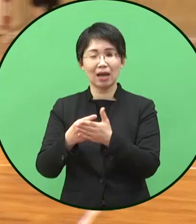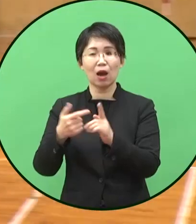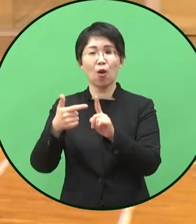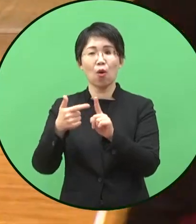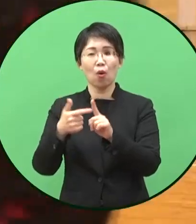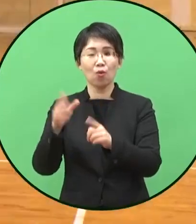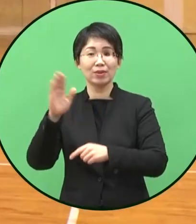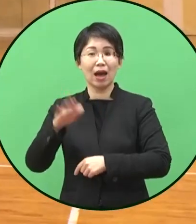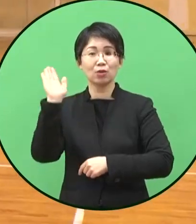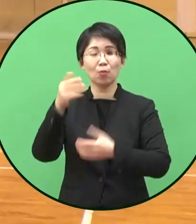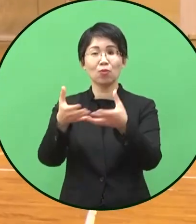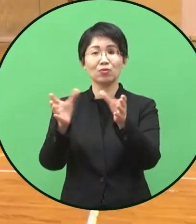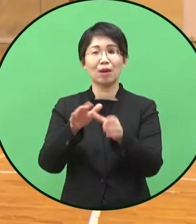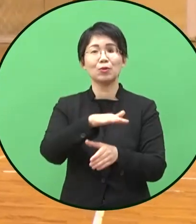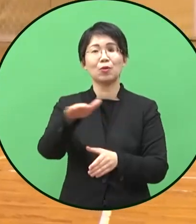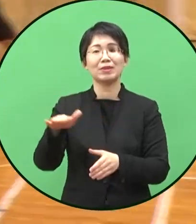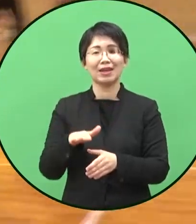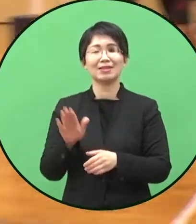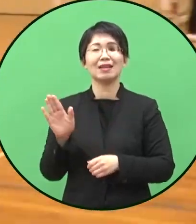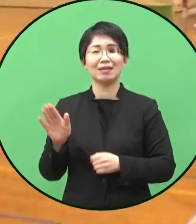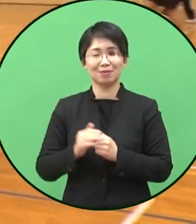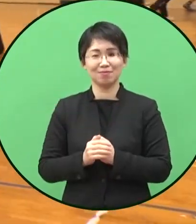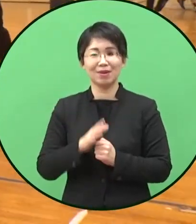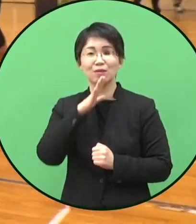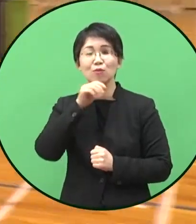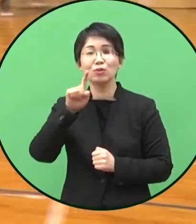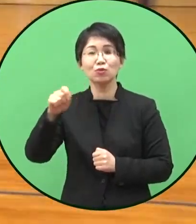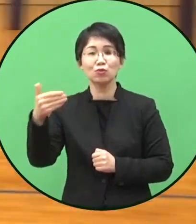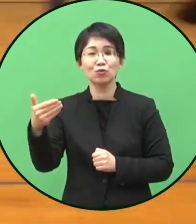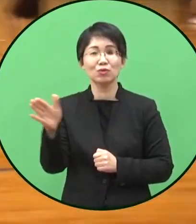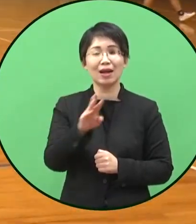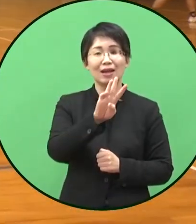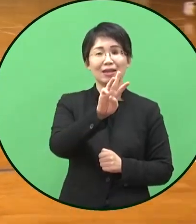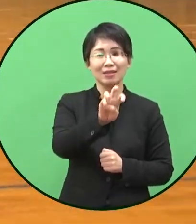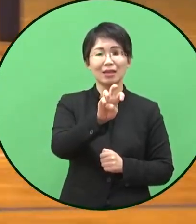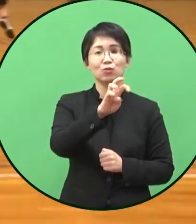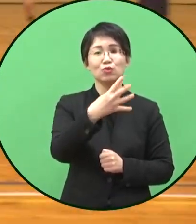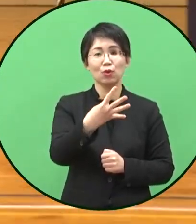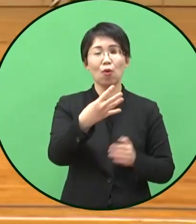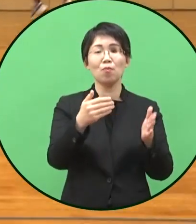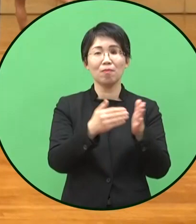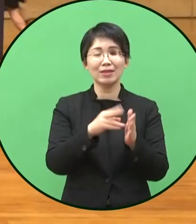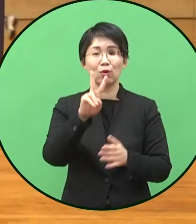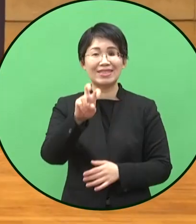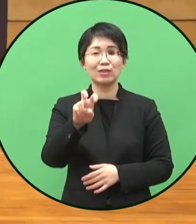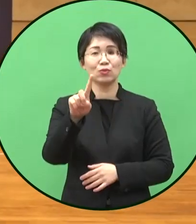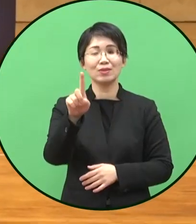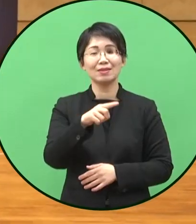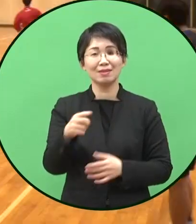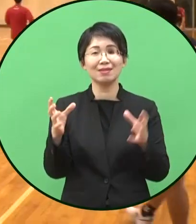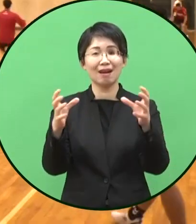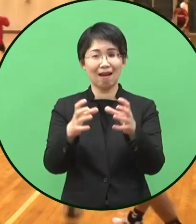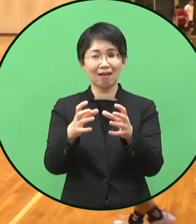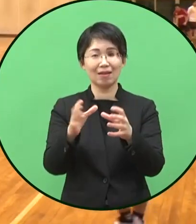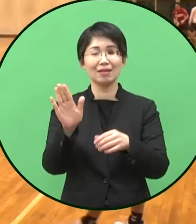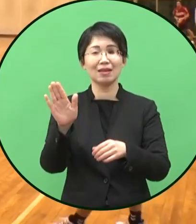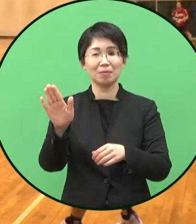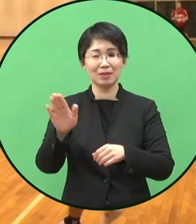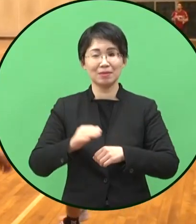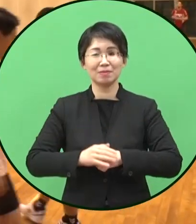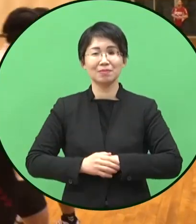ール部の皆さん19歳から34歳までの22人で構成されています